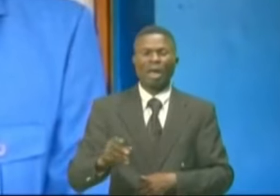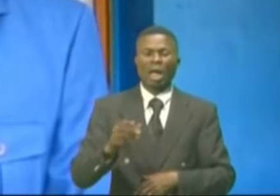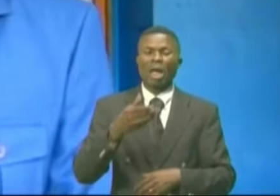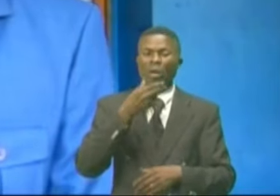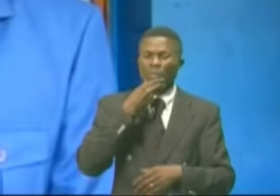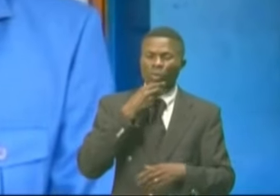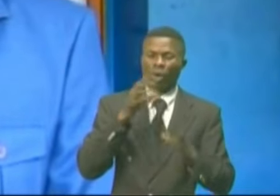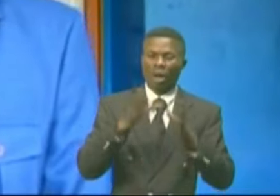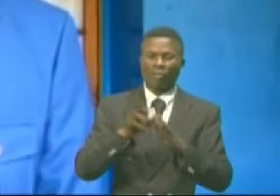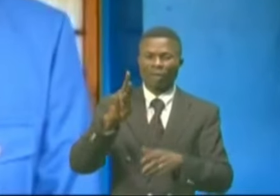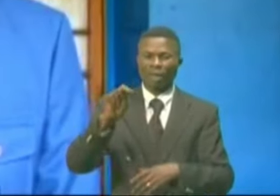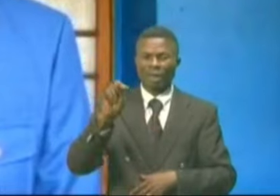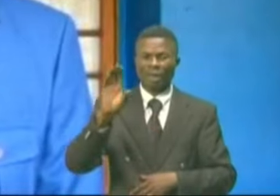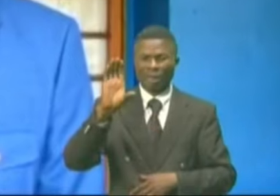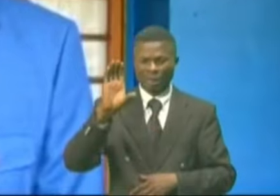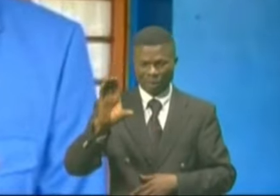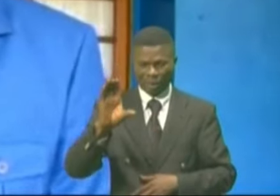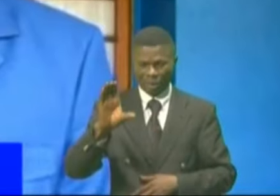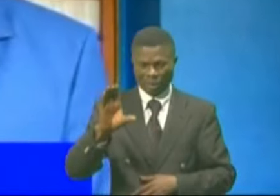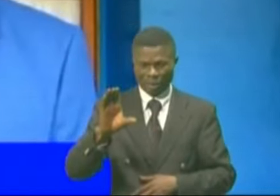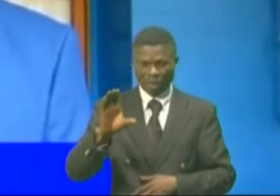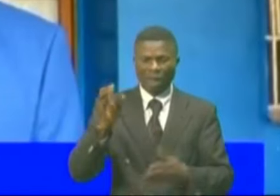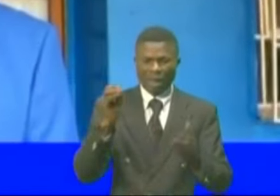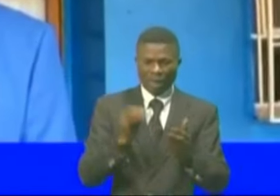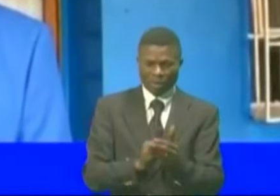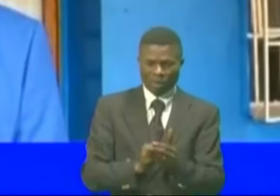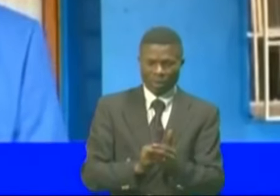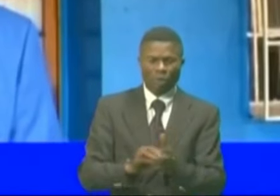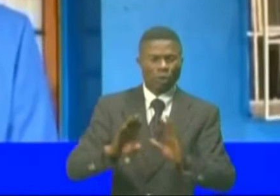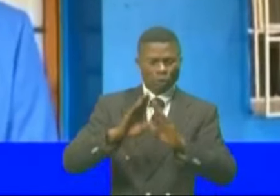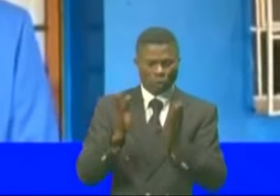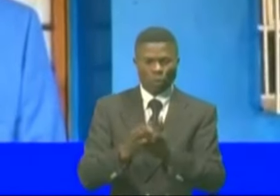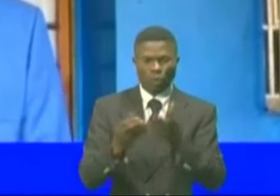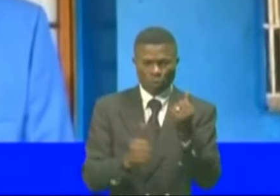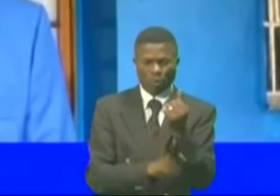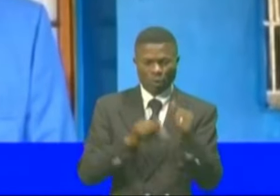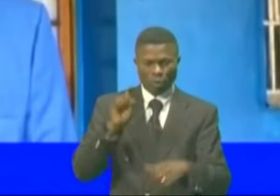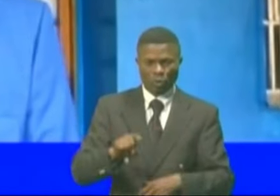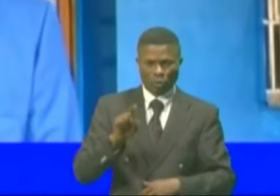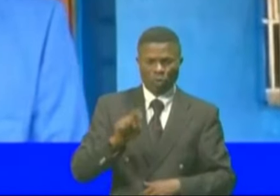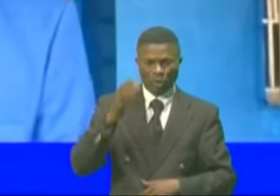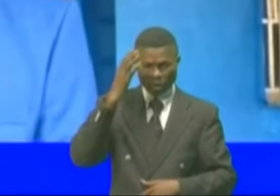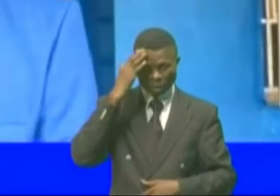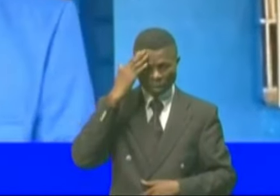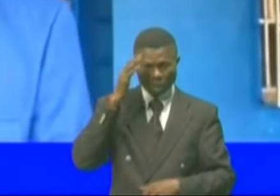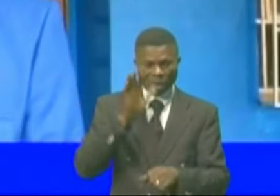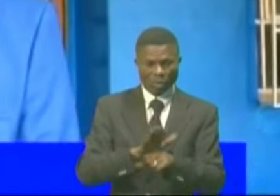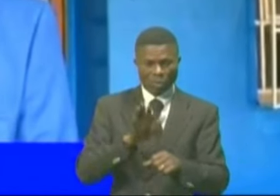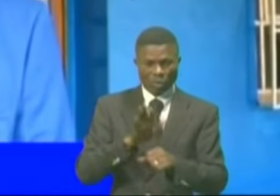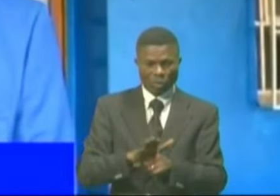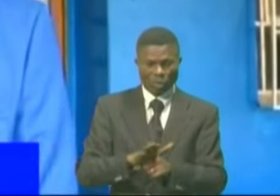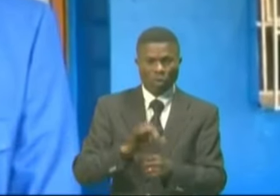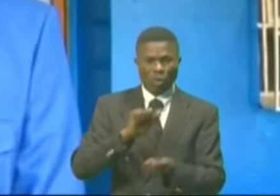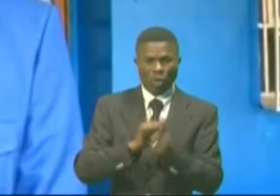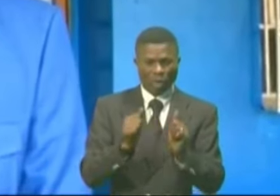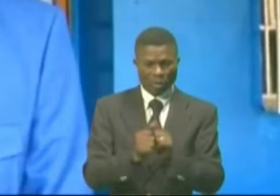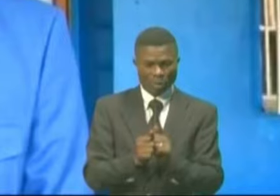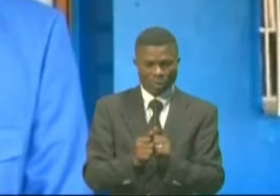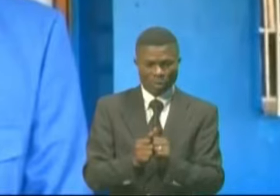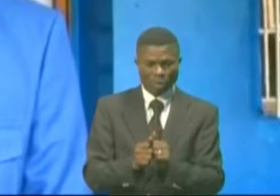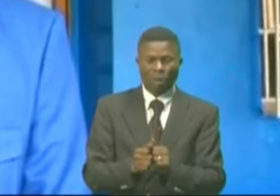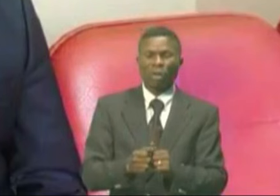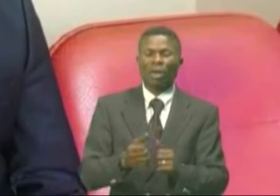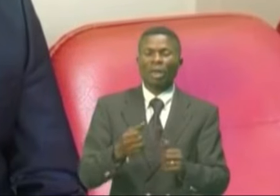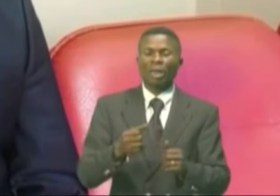RTNC, mais au-delà aussi, il a promis son implication personnelle pour plusieurs points qui concernent bien sûr le bon fonctionnement